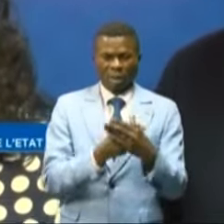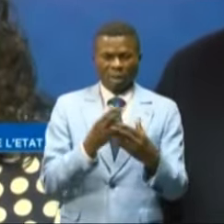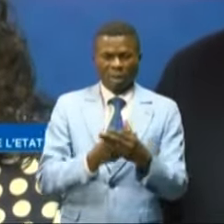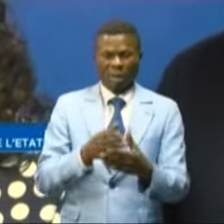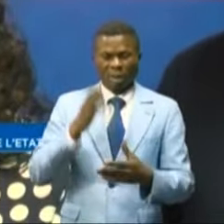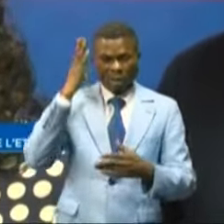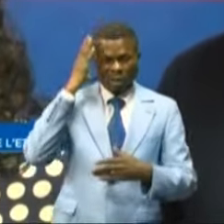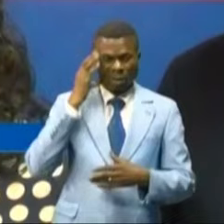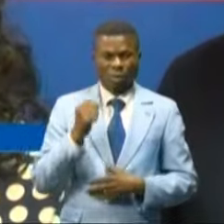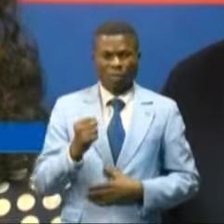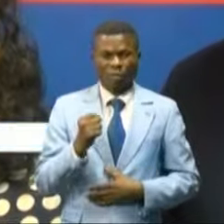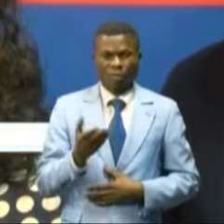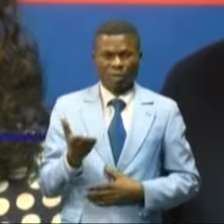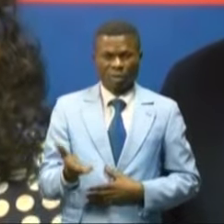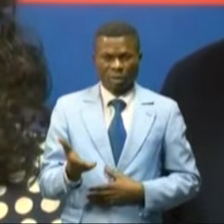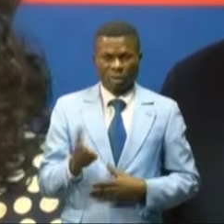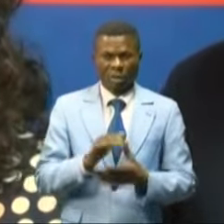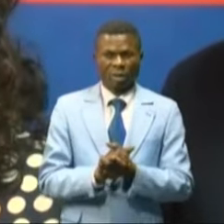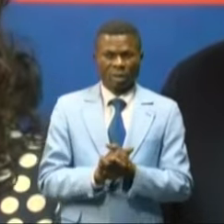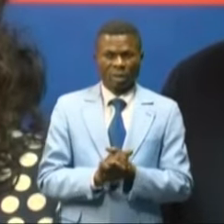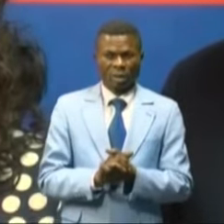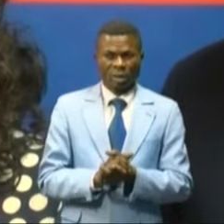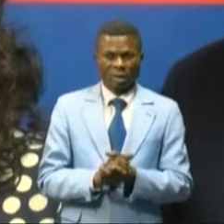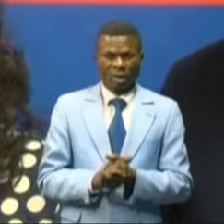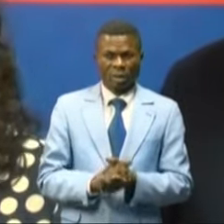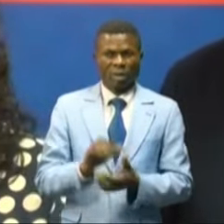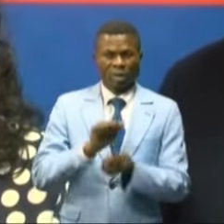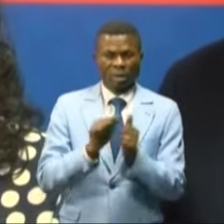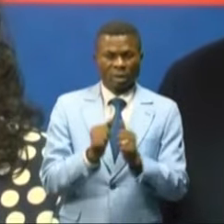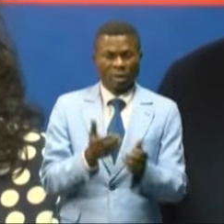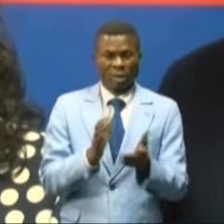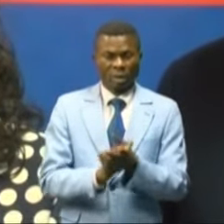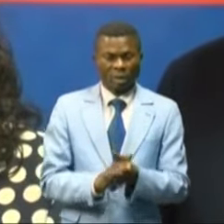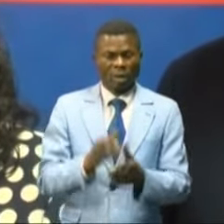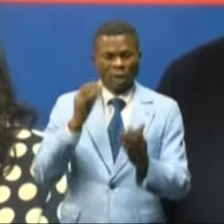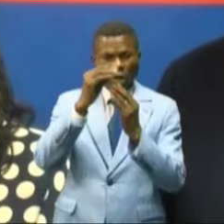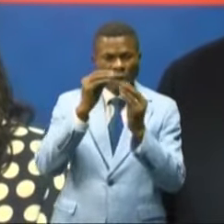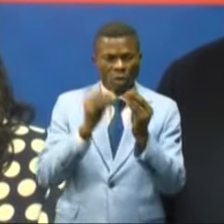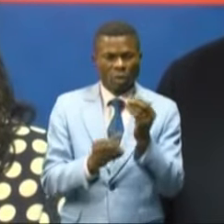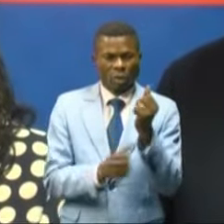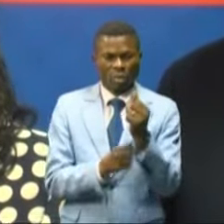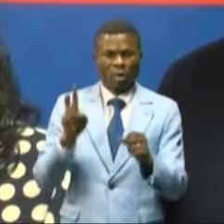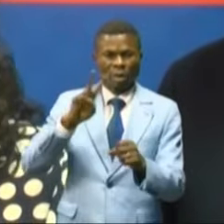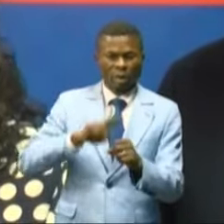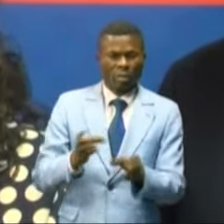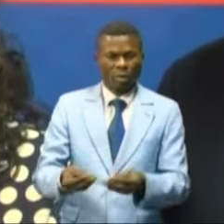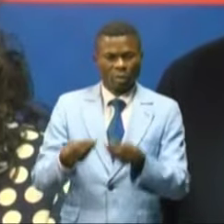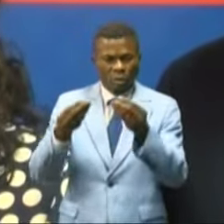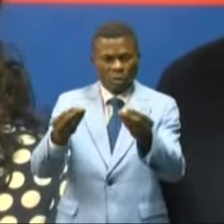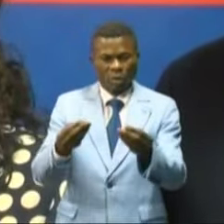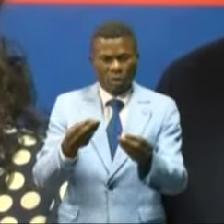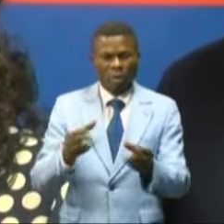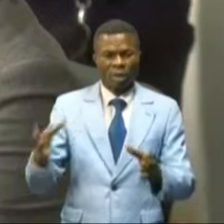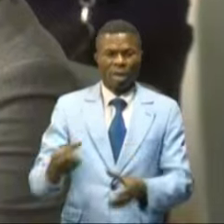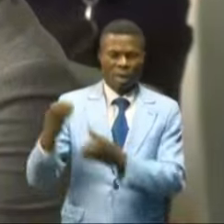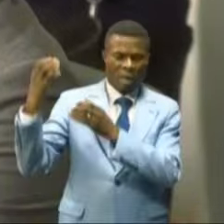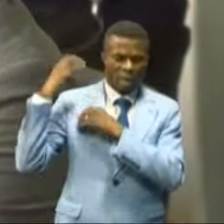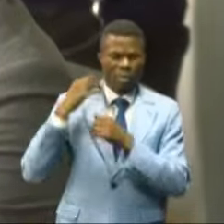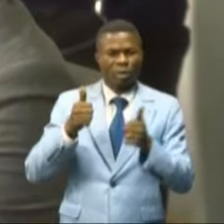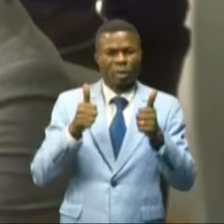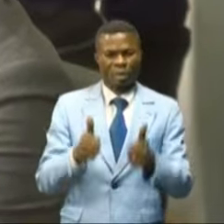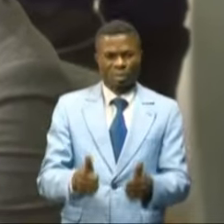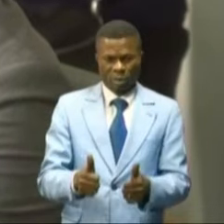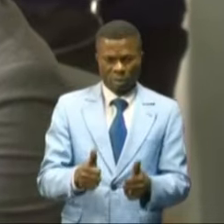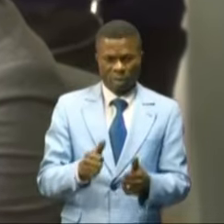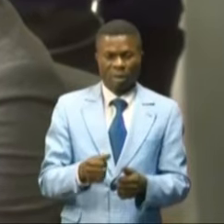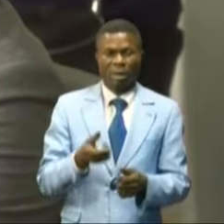Quand il y a une plainte, on fait l'enquête sur la traite des personnes, on prend les victimes, on leur donne une prise en charge holistique.